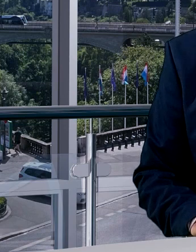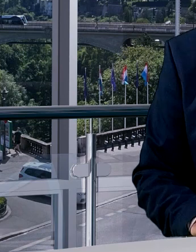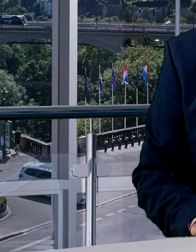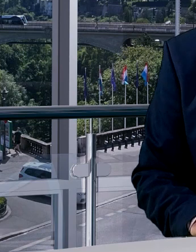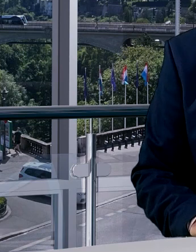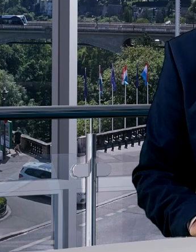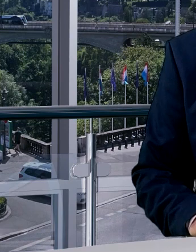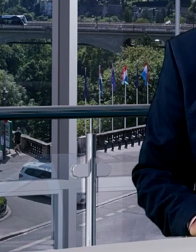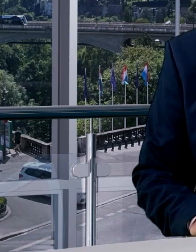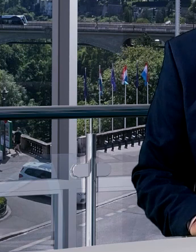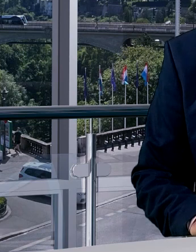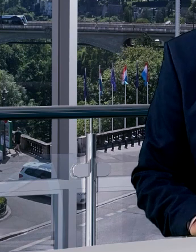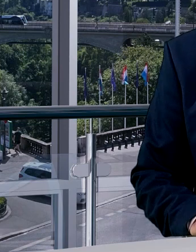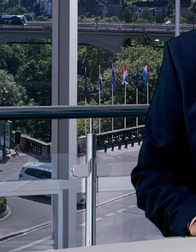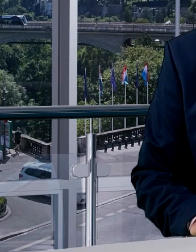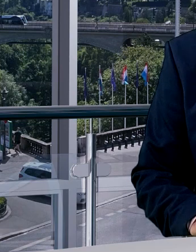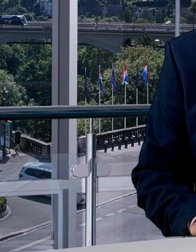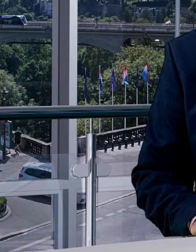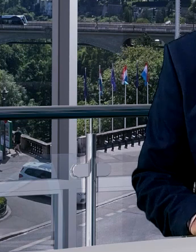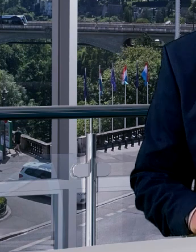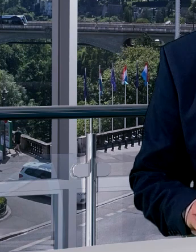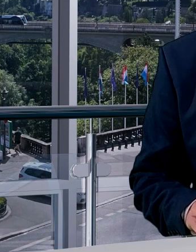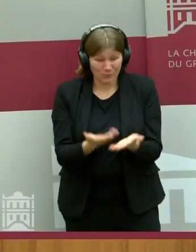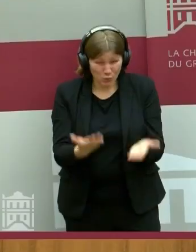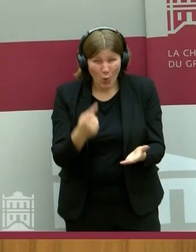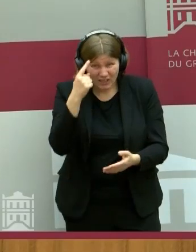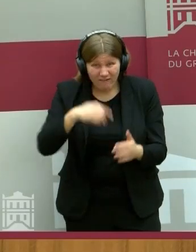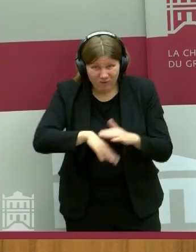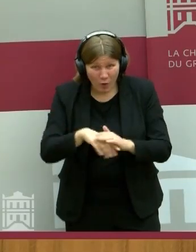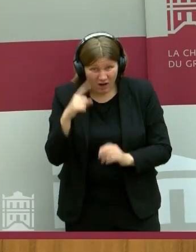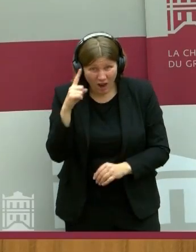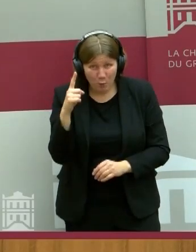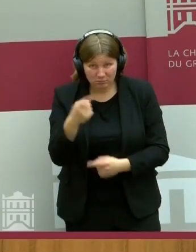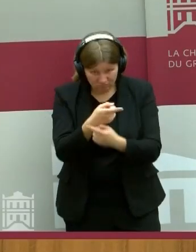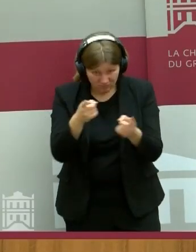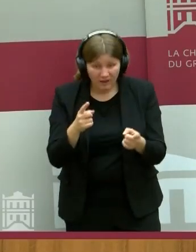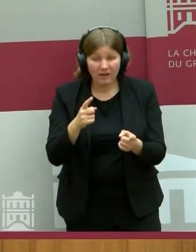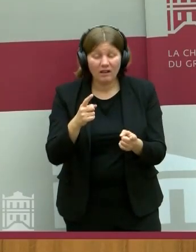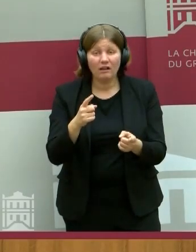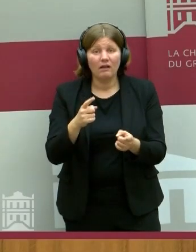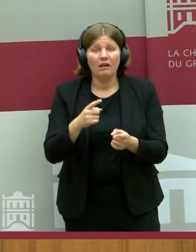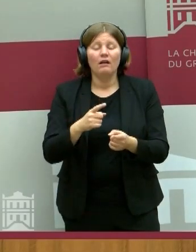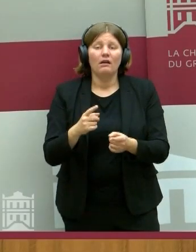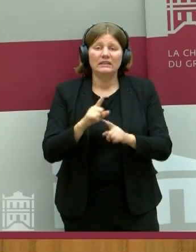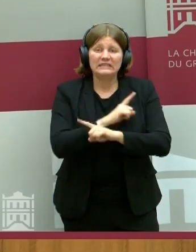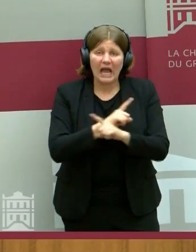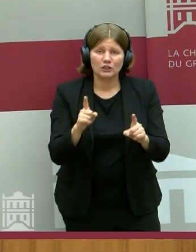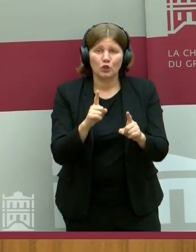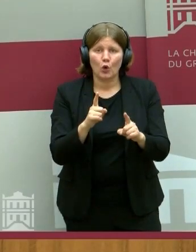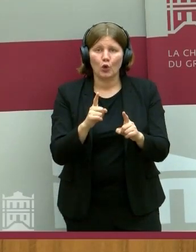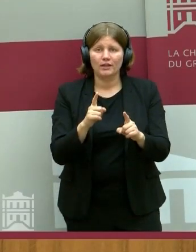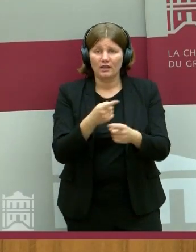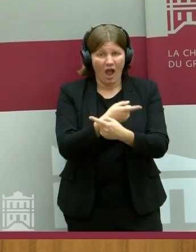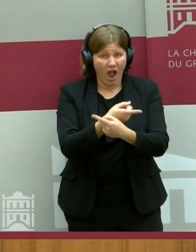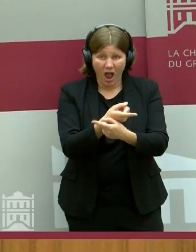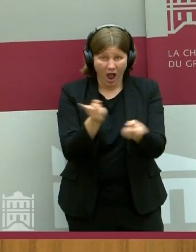Russland und für den Respekt vom Asylrecht. Die alle gut verdedigt Sanktionen erlaubt der ADR, dass die